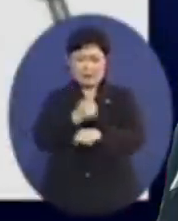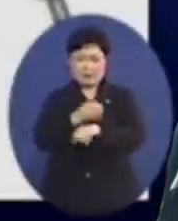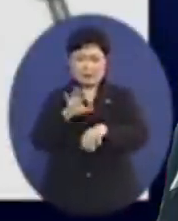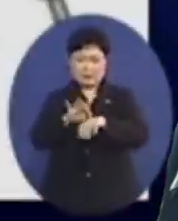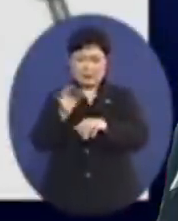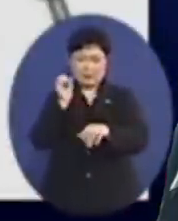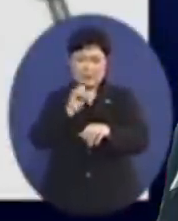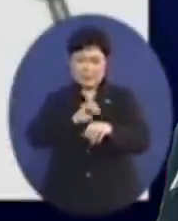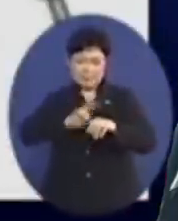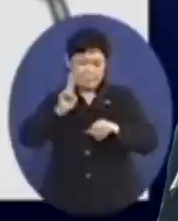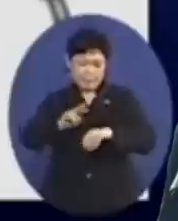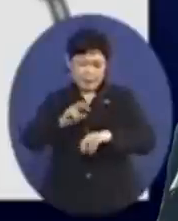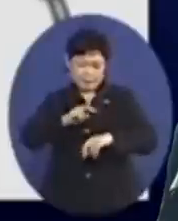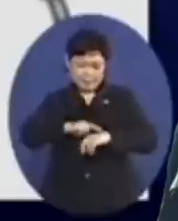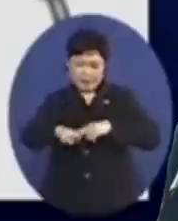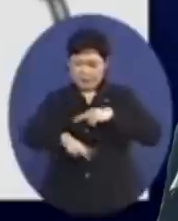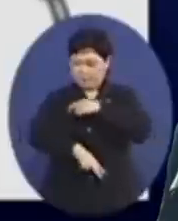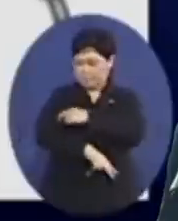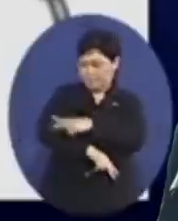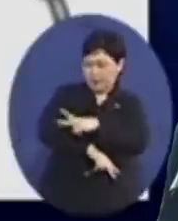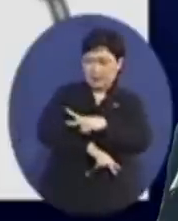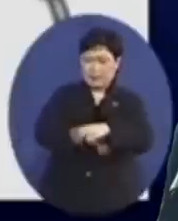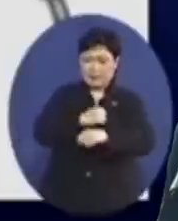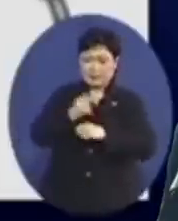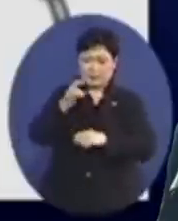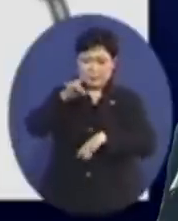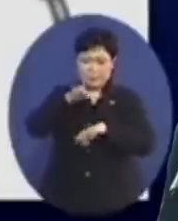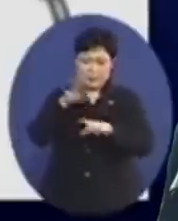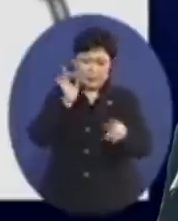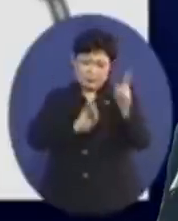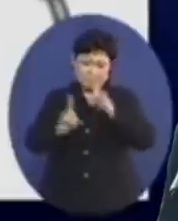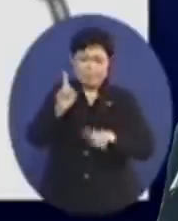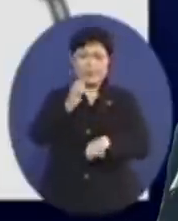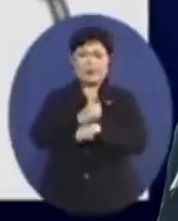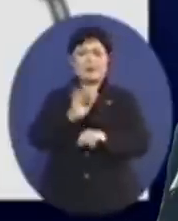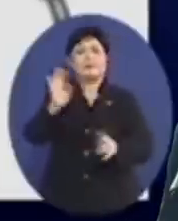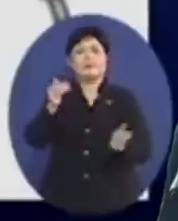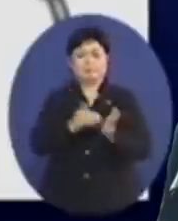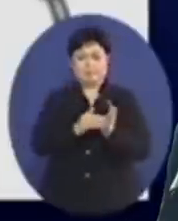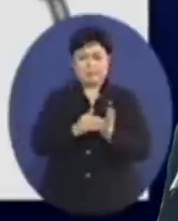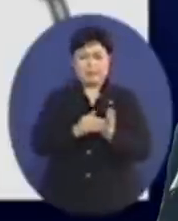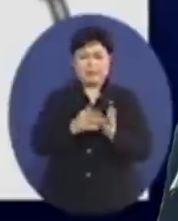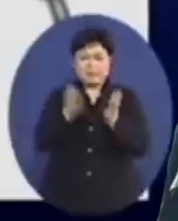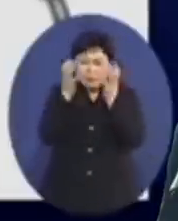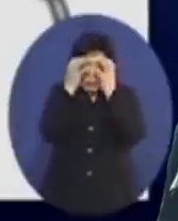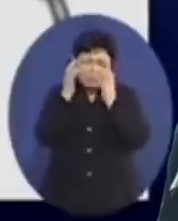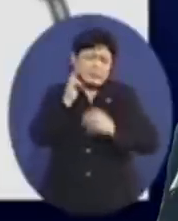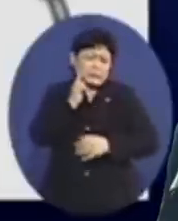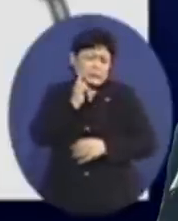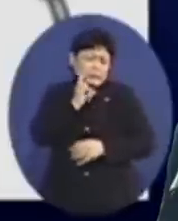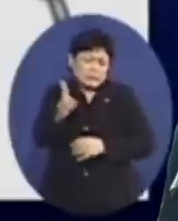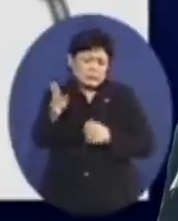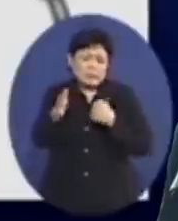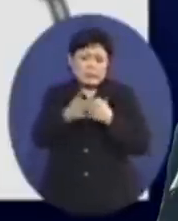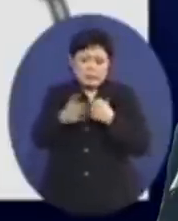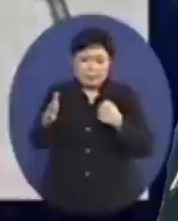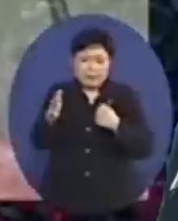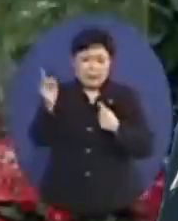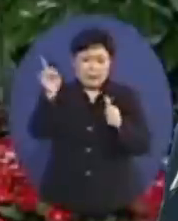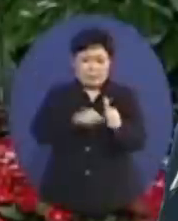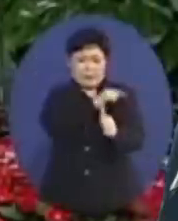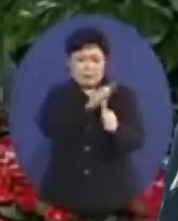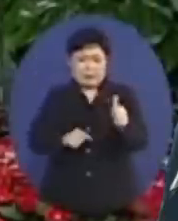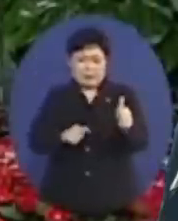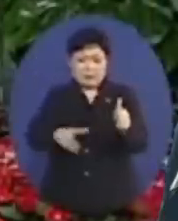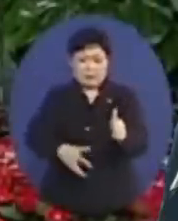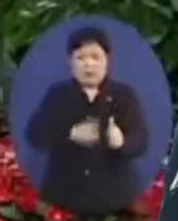살이 찢기고 뼈가 상하게 되는 것입니다. 그 고통은 엄청난 것이어서 매를 맞다가 그